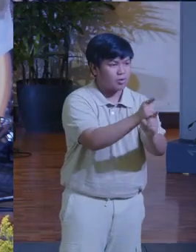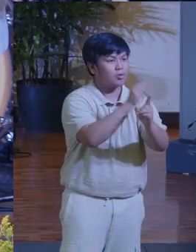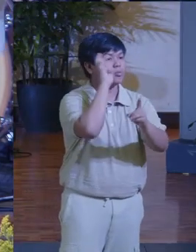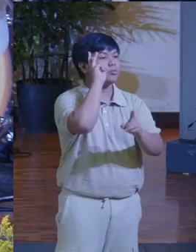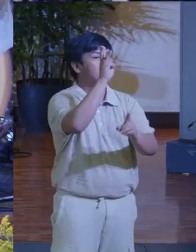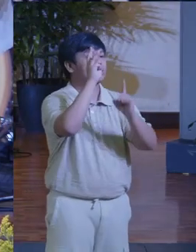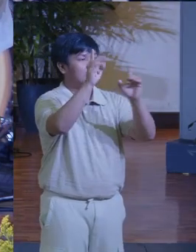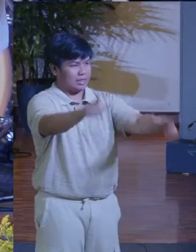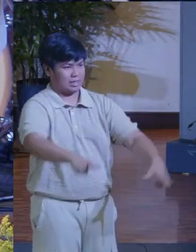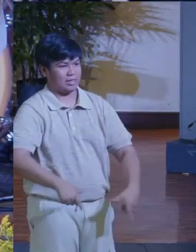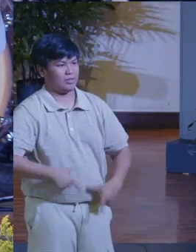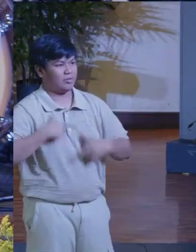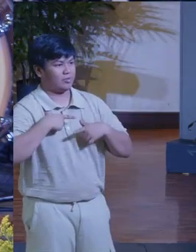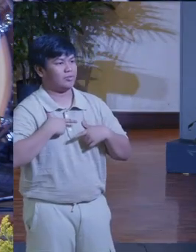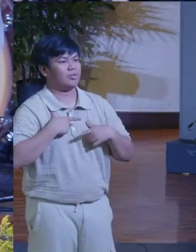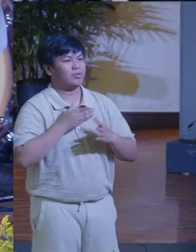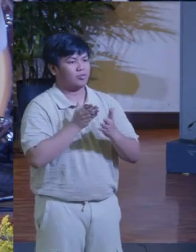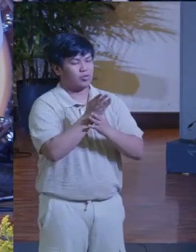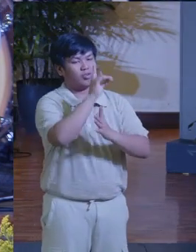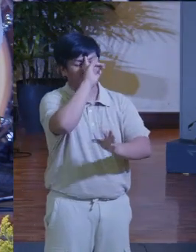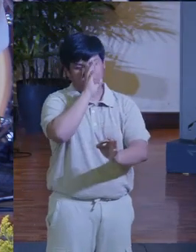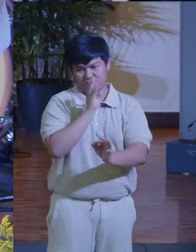live by his faith.